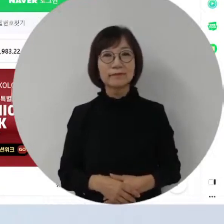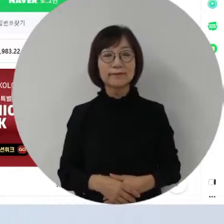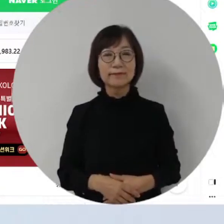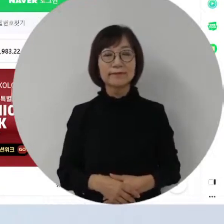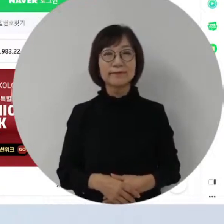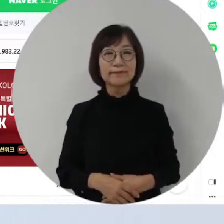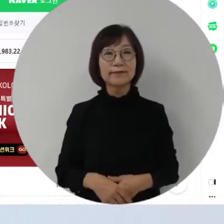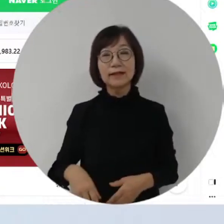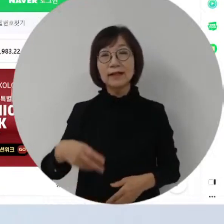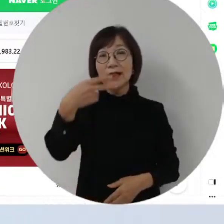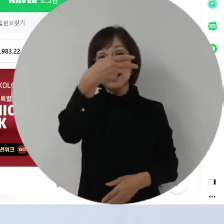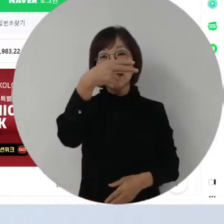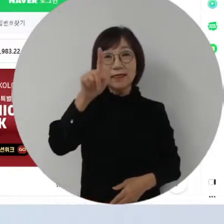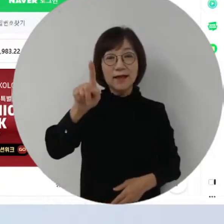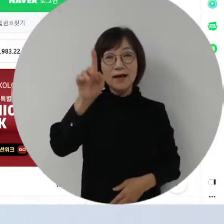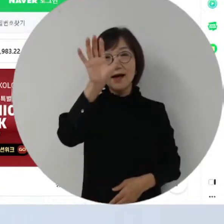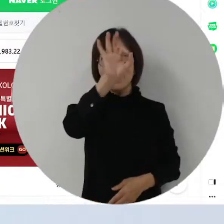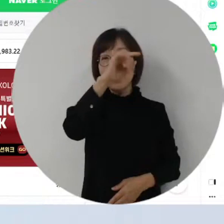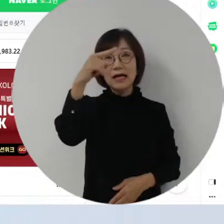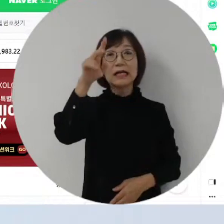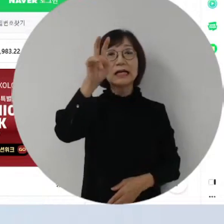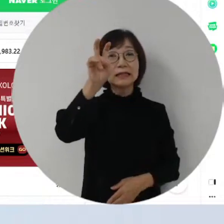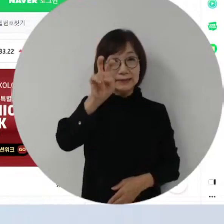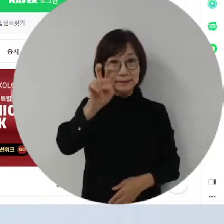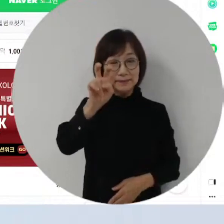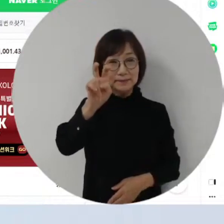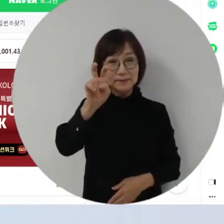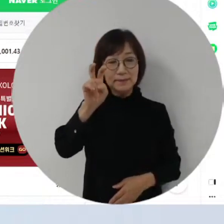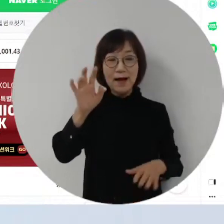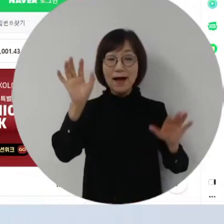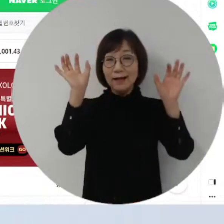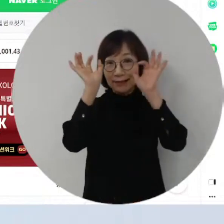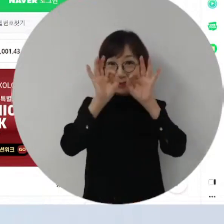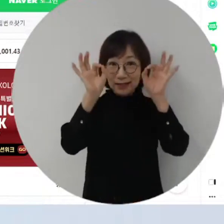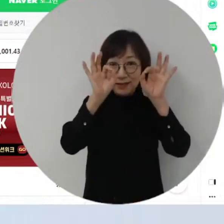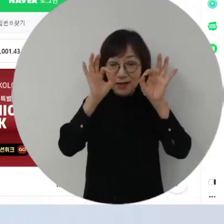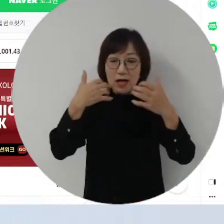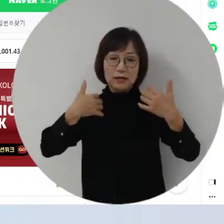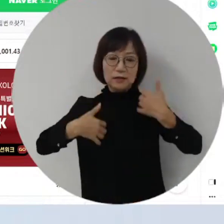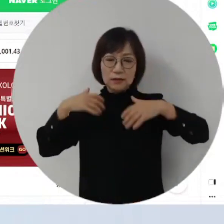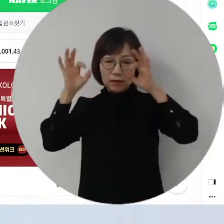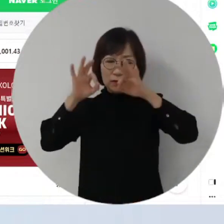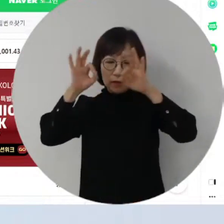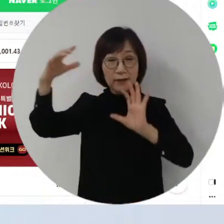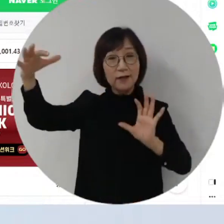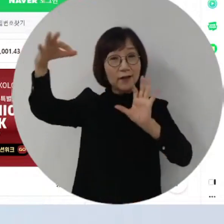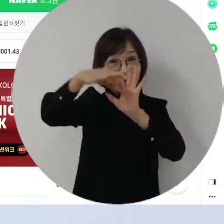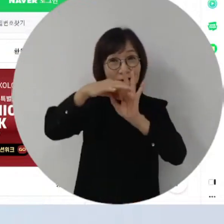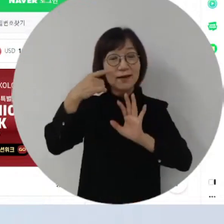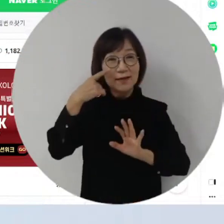다음 검색해 보도록 하겠습니다. 다음을 즐겨찾기로 추가해 볼 겁니다.